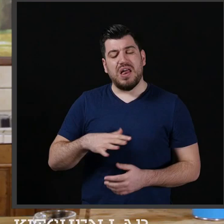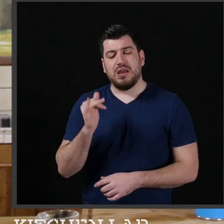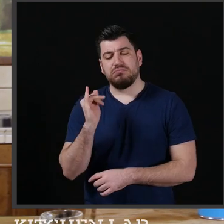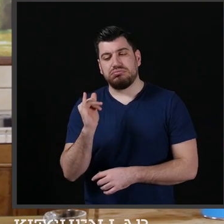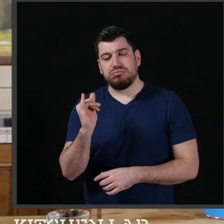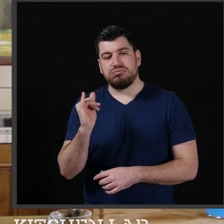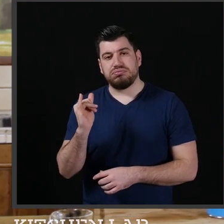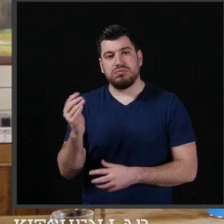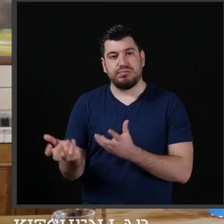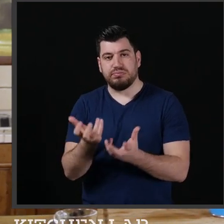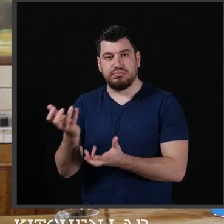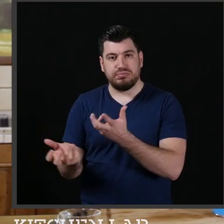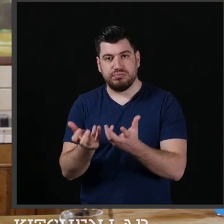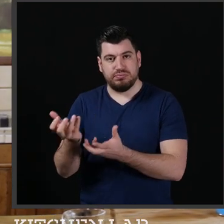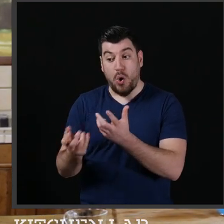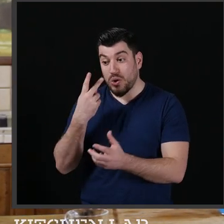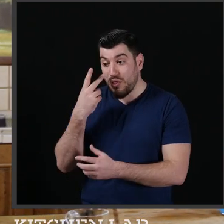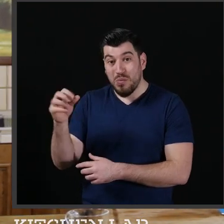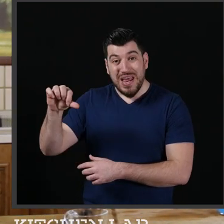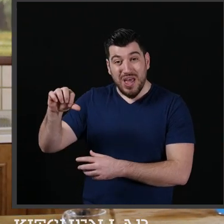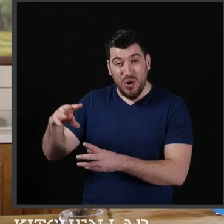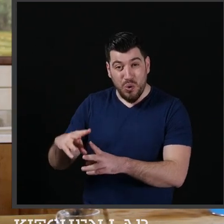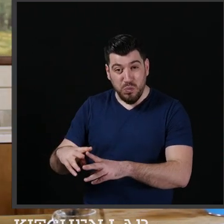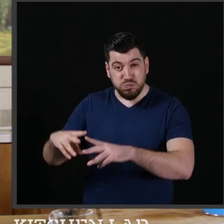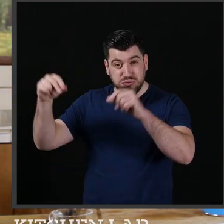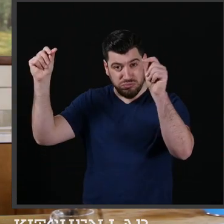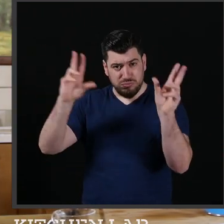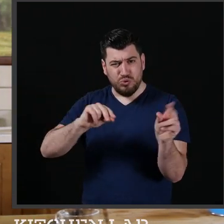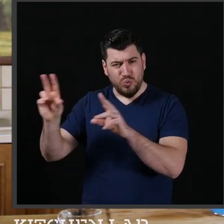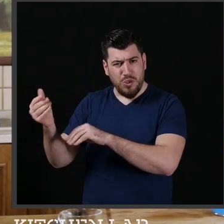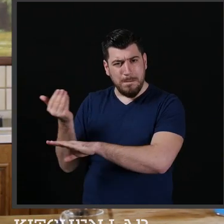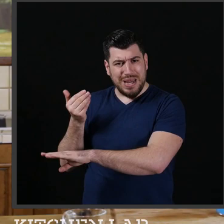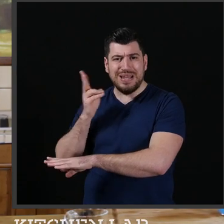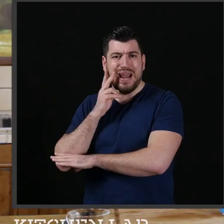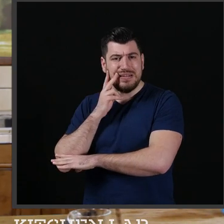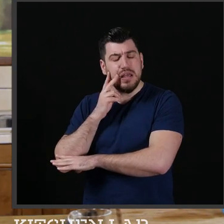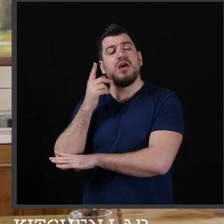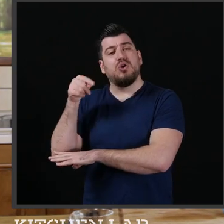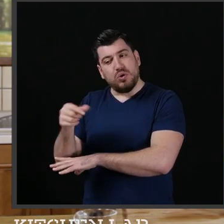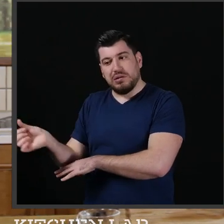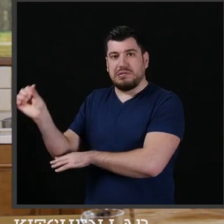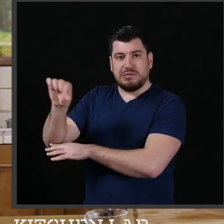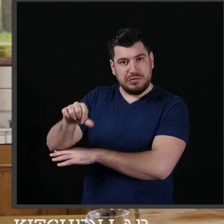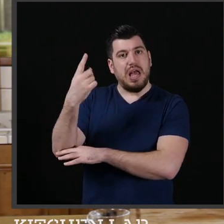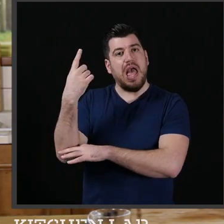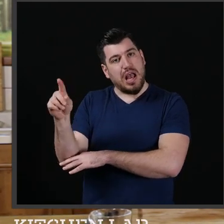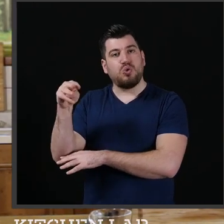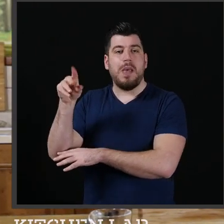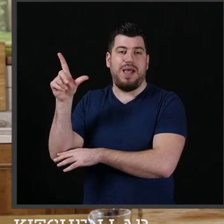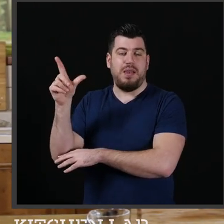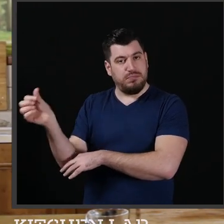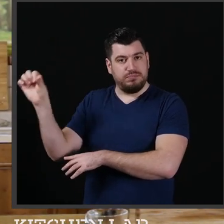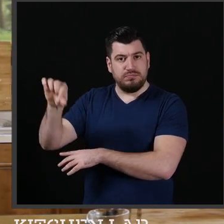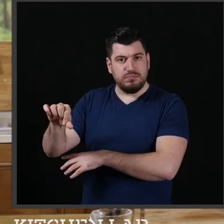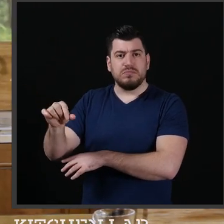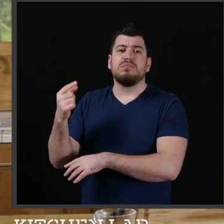σιγά. Με το που εξατμιστεί όλο το νερό, όπως πριν ακριβώς με το κρασάκι, τότε προσθέτουμε άλλα 100 ml νερό. Με το που εξατμιστεί το επόμενο